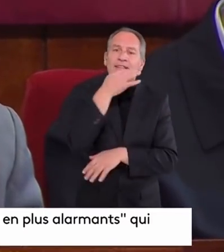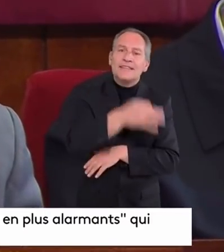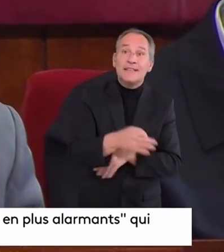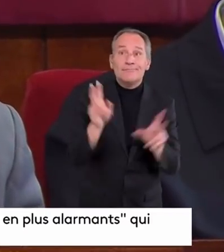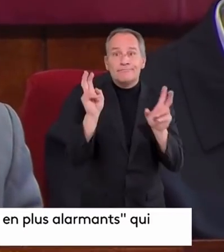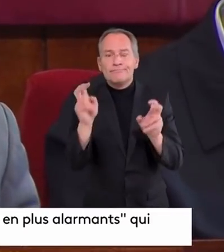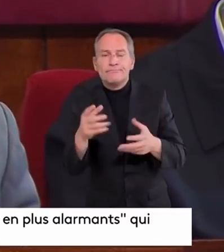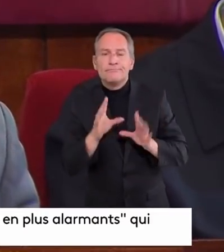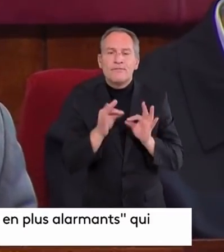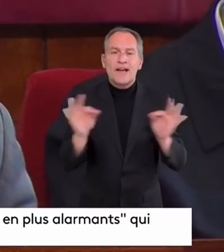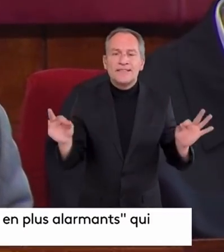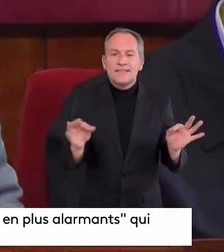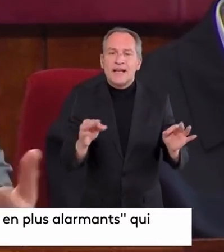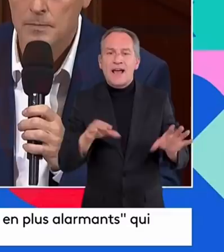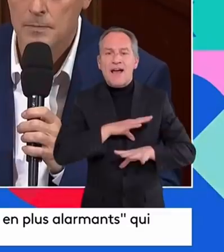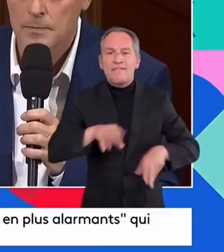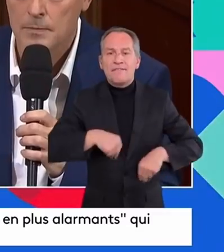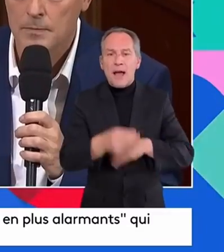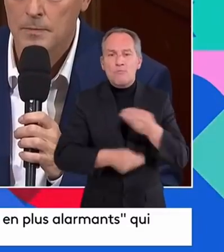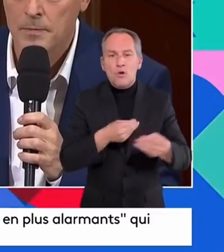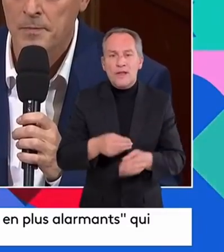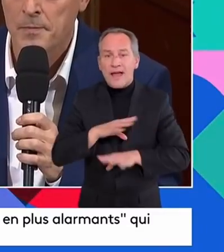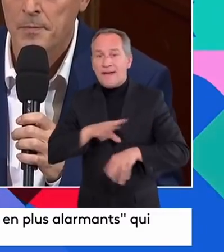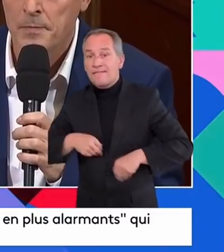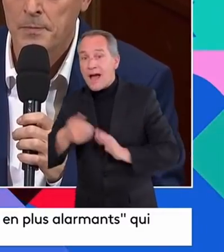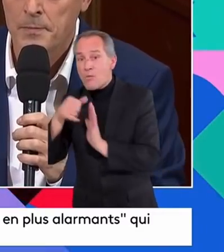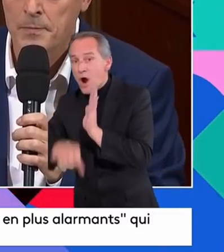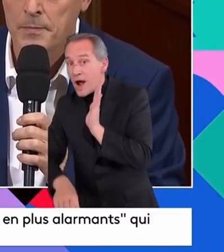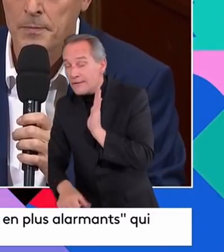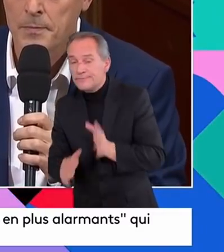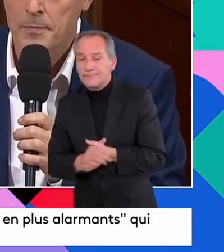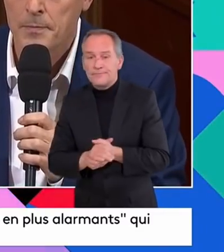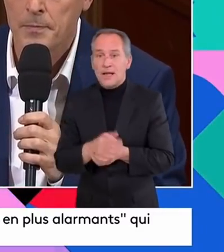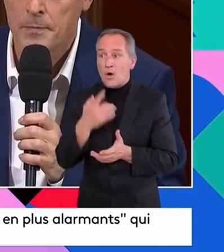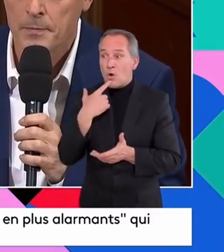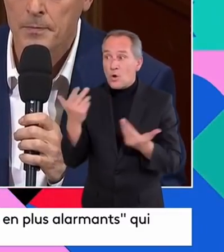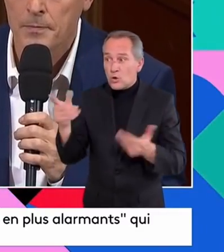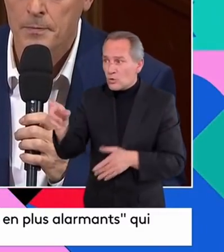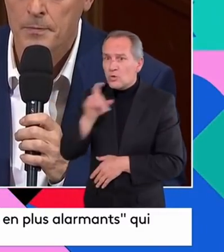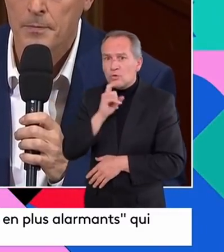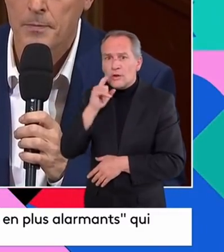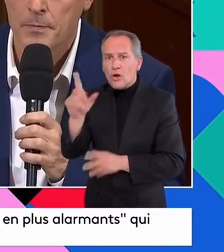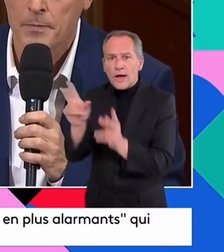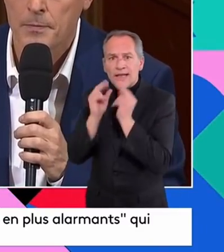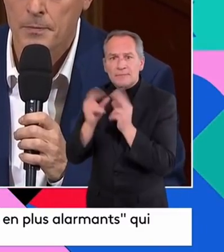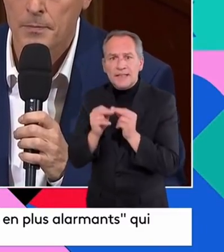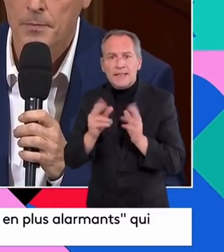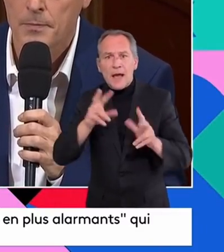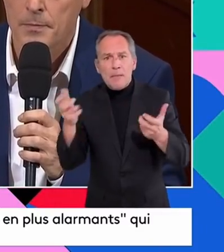alors qu'on est confronté aujourd'hui, et vous l'évoquiez, la flambée du prix de l'énergie, des transports, la